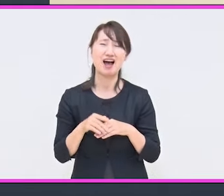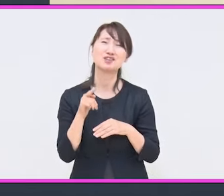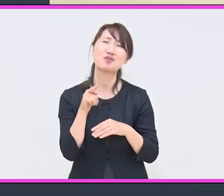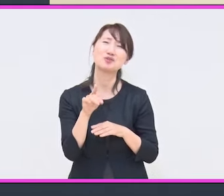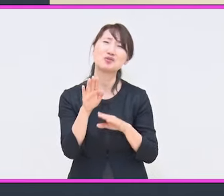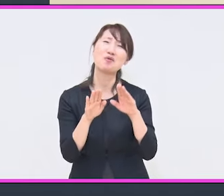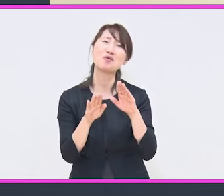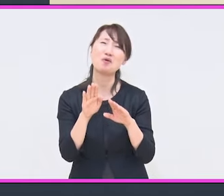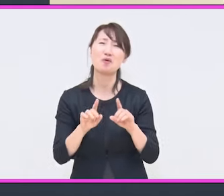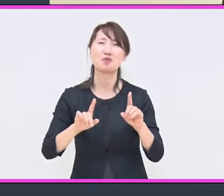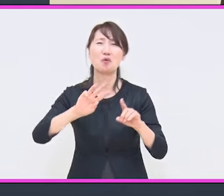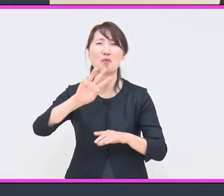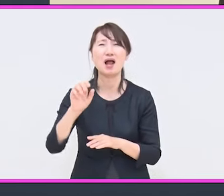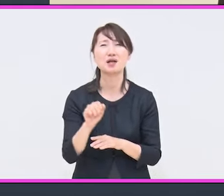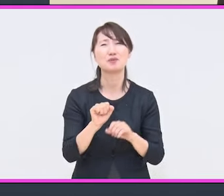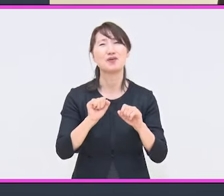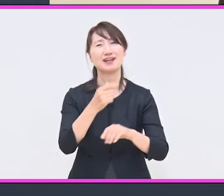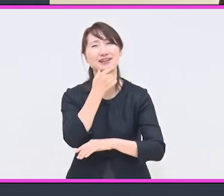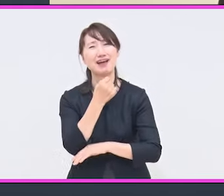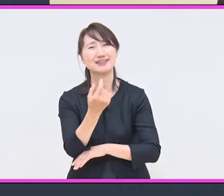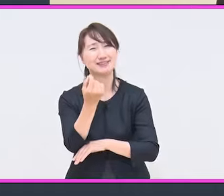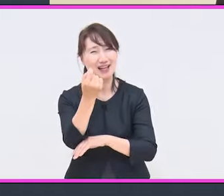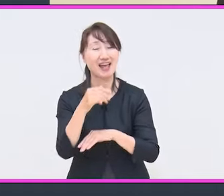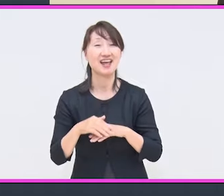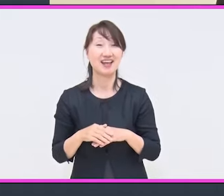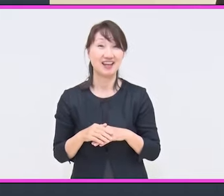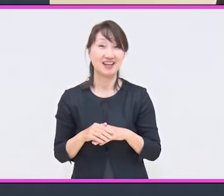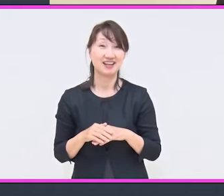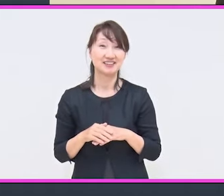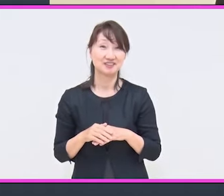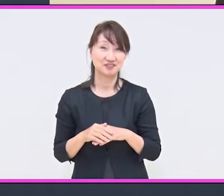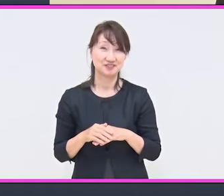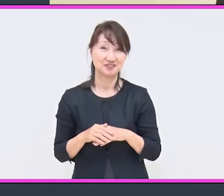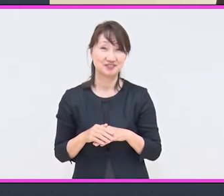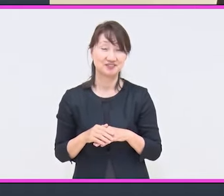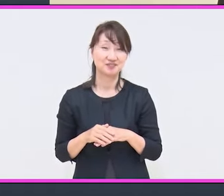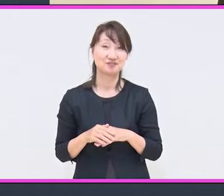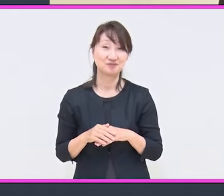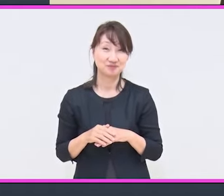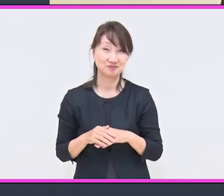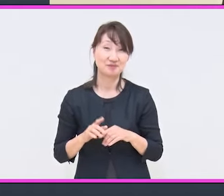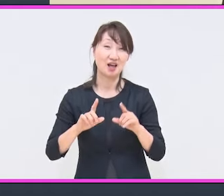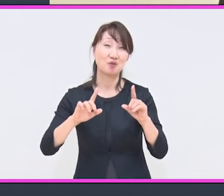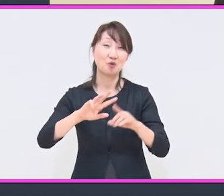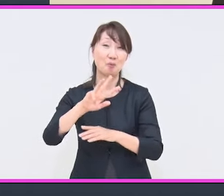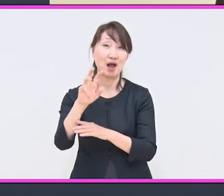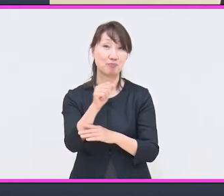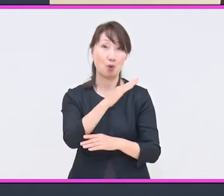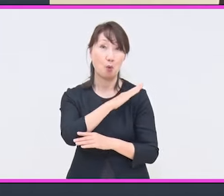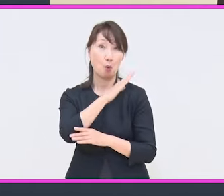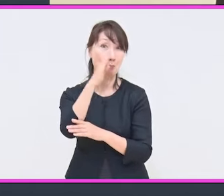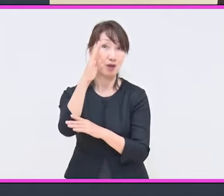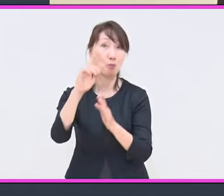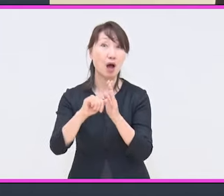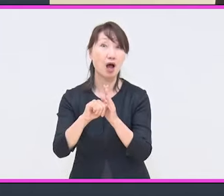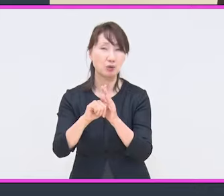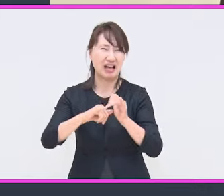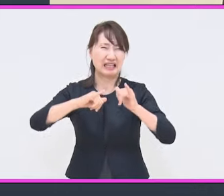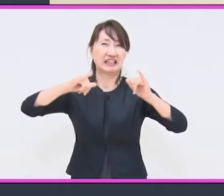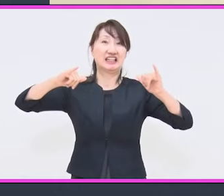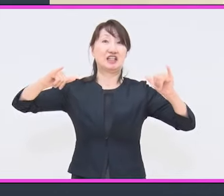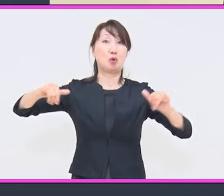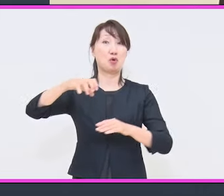ったんですけれども、 本当にあのこれね、まだ東京そうパラの本番の大会ってもっと大きいんで、うん、そこ満